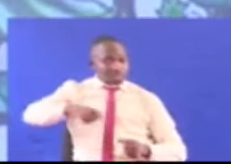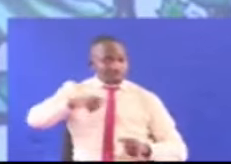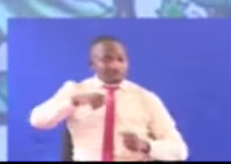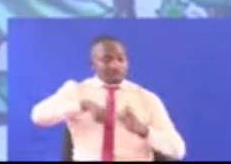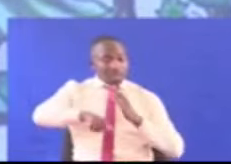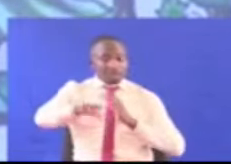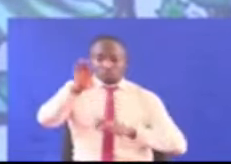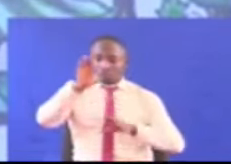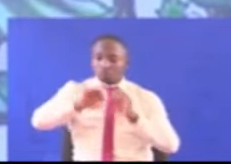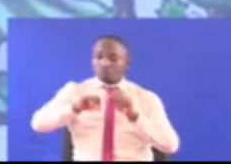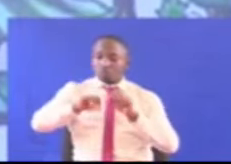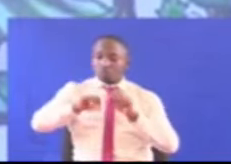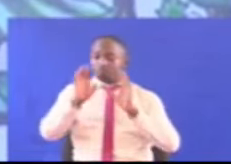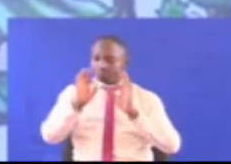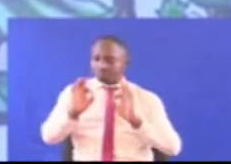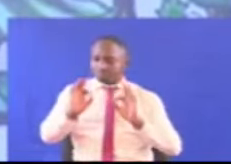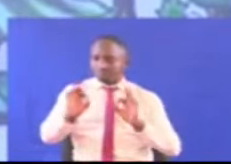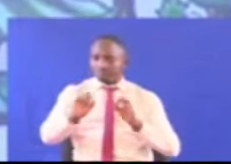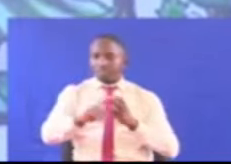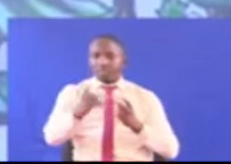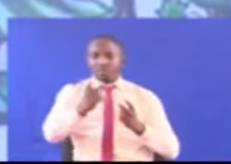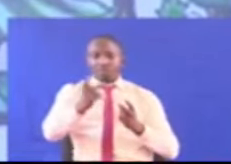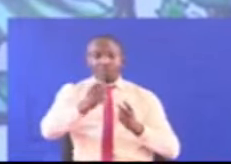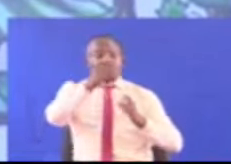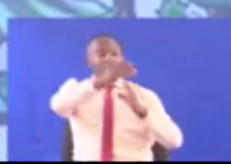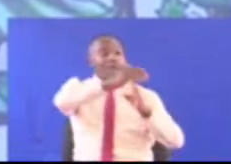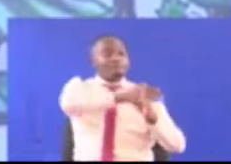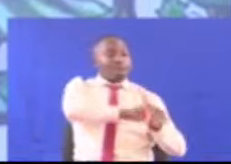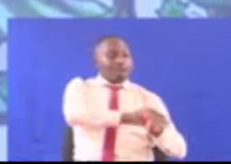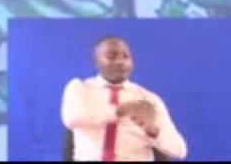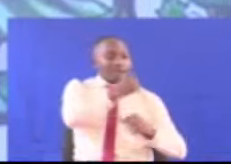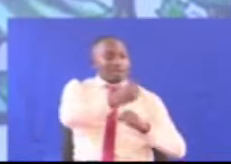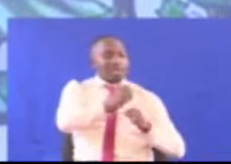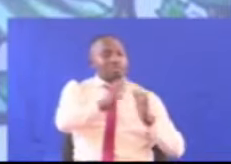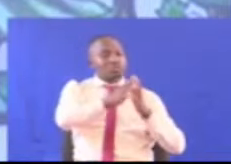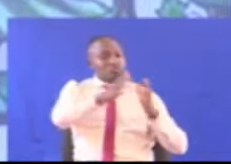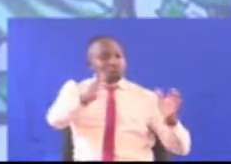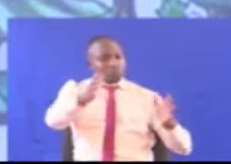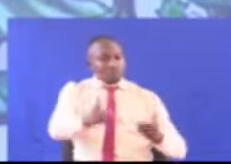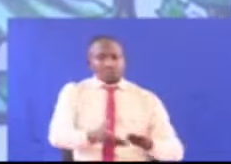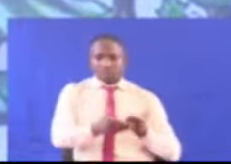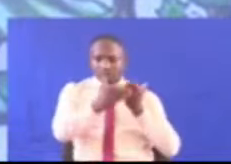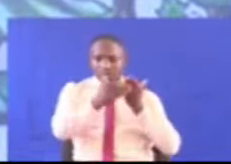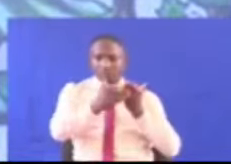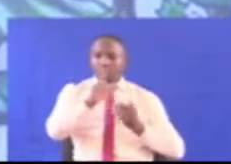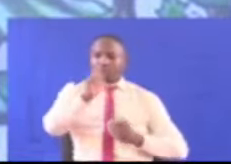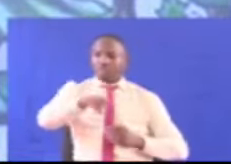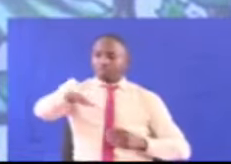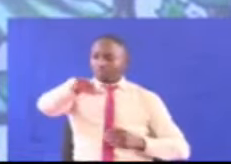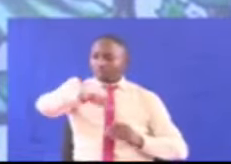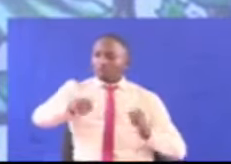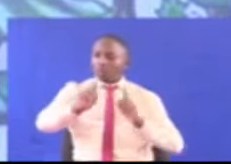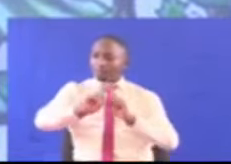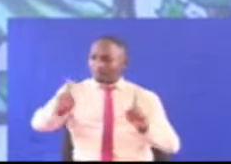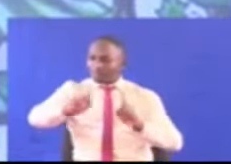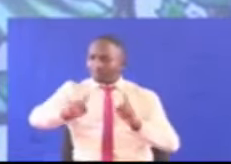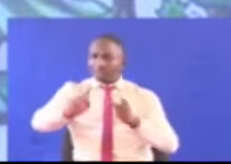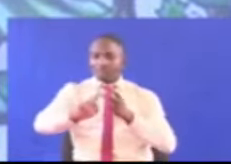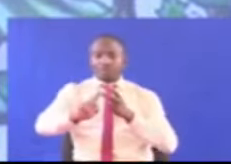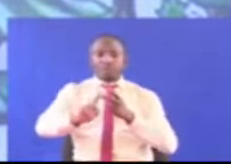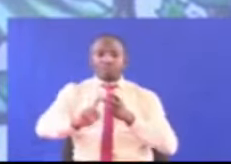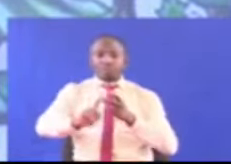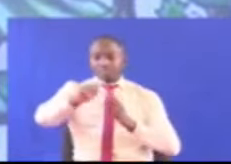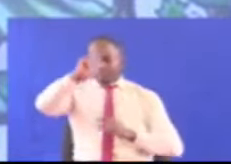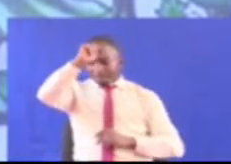uchaguzi sawa, lakini na kazi aliyoifanya huko nyuma. Yako maeneo mbalimbali ambayo alimtuma